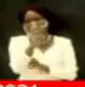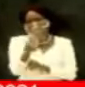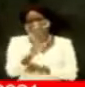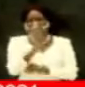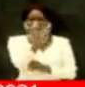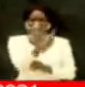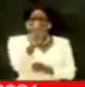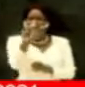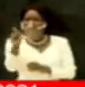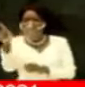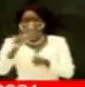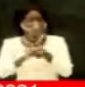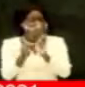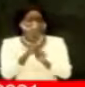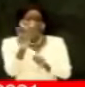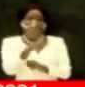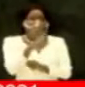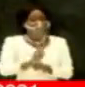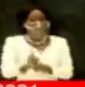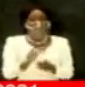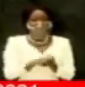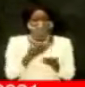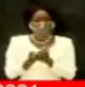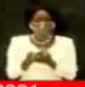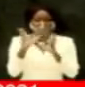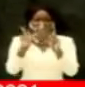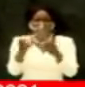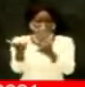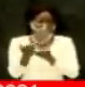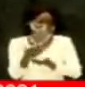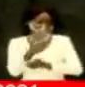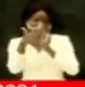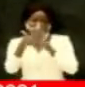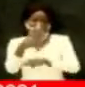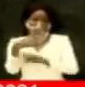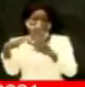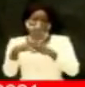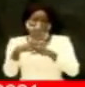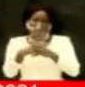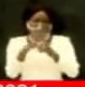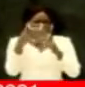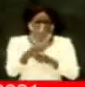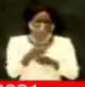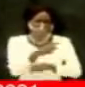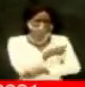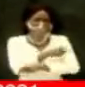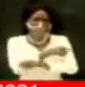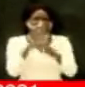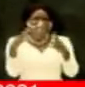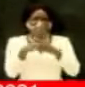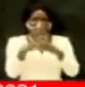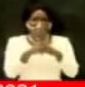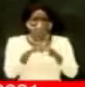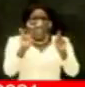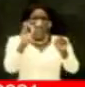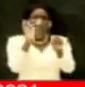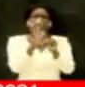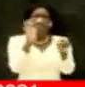apo chifukwa choti anthu achilandira bwino kwambiri zomapezekanso kuti zipata zathu zambiri momadzadzana anthu